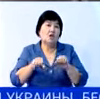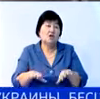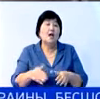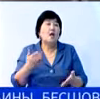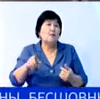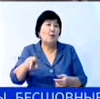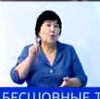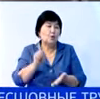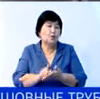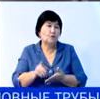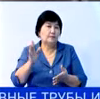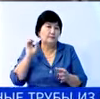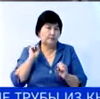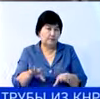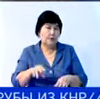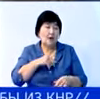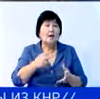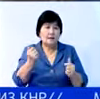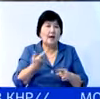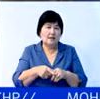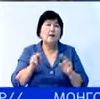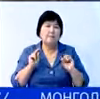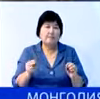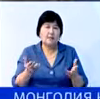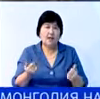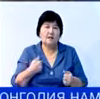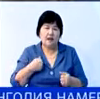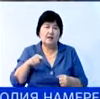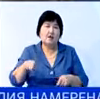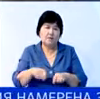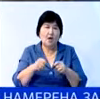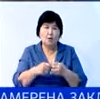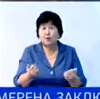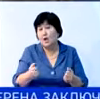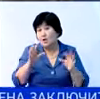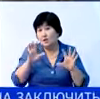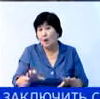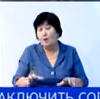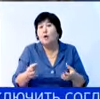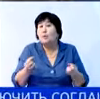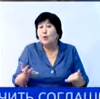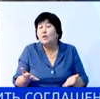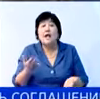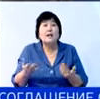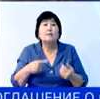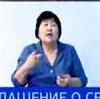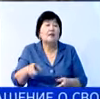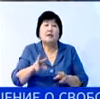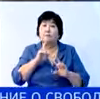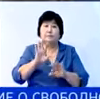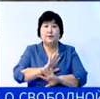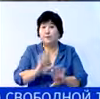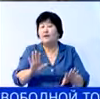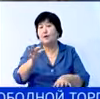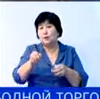либо он должен покинуть свое место, сказать, да, это правда, я там нарушил закон, здесь то, что написано, либо сказать, это неправда и подать в